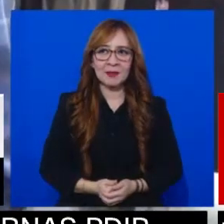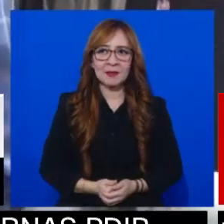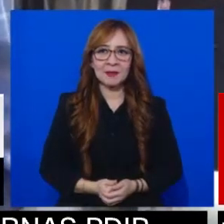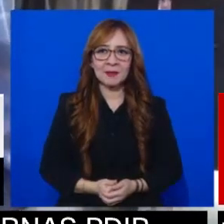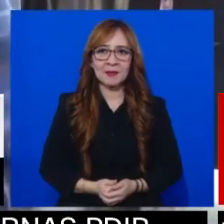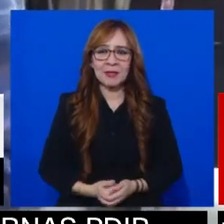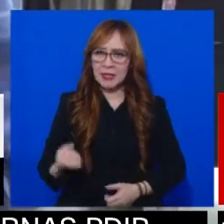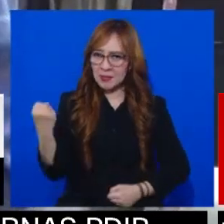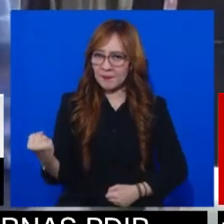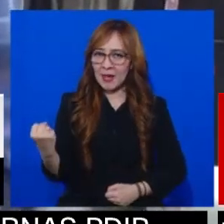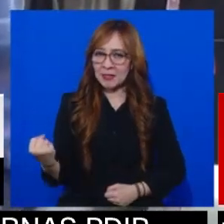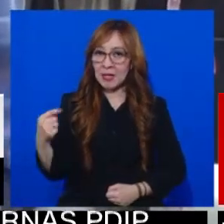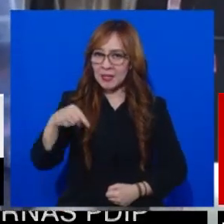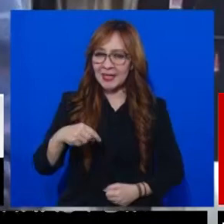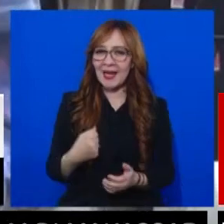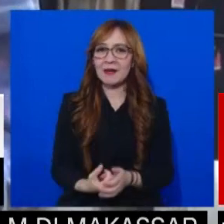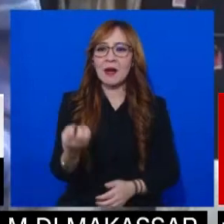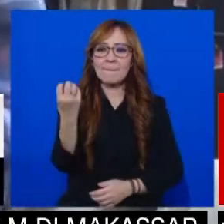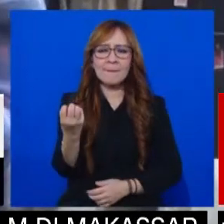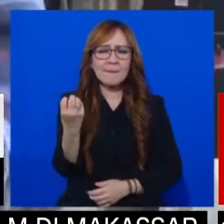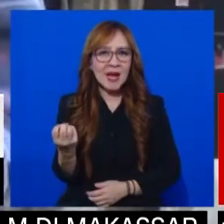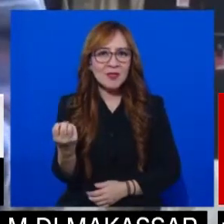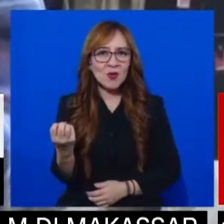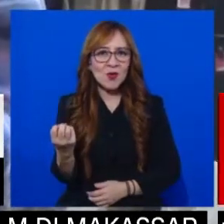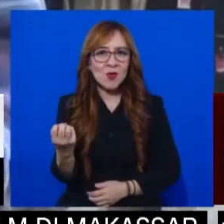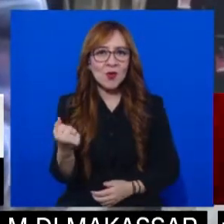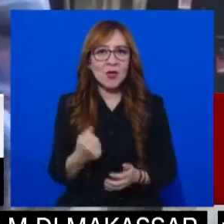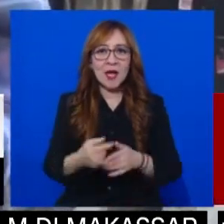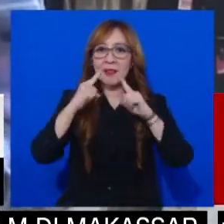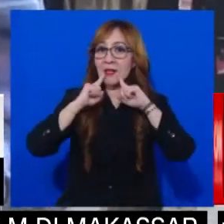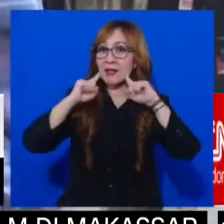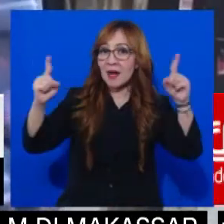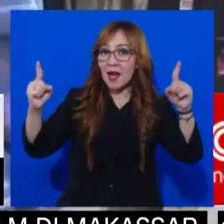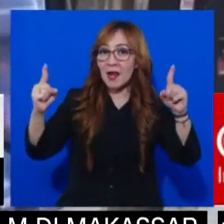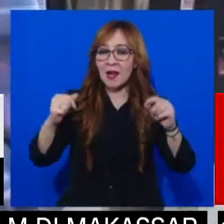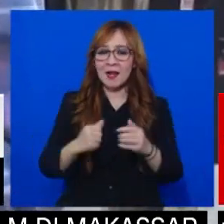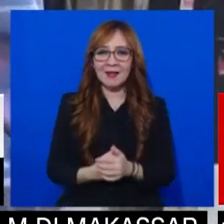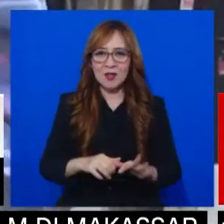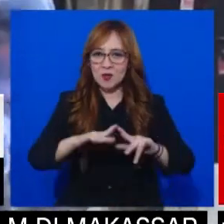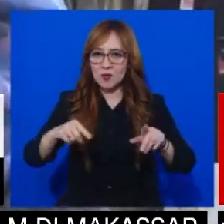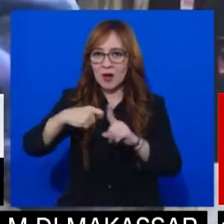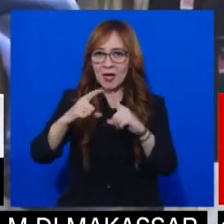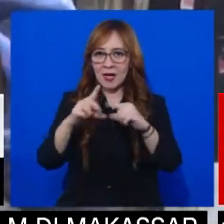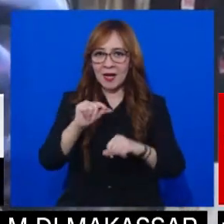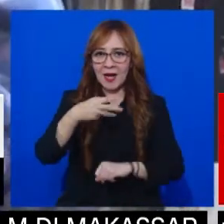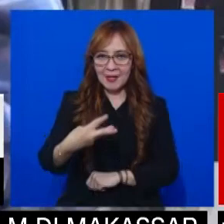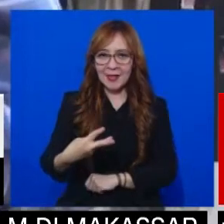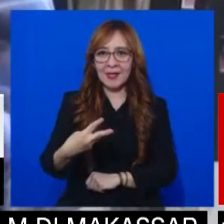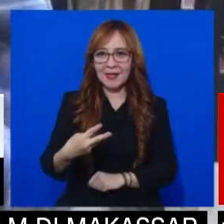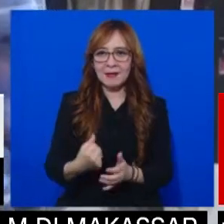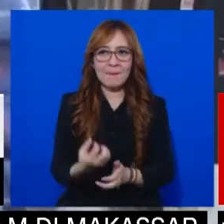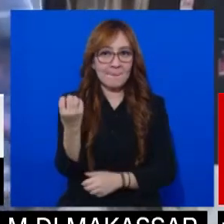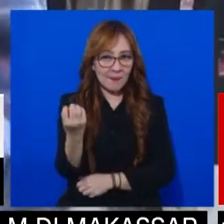tengah pasar terdapat kuliner legend, yaitu Tipat Kare Bakso. Yang terdiri dari